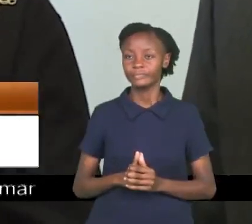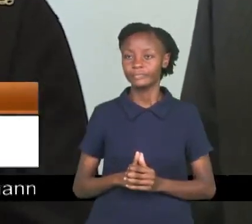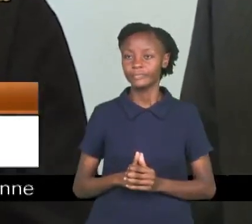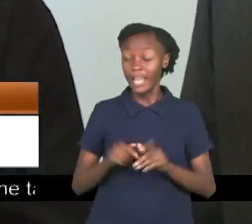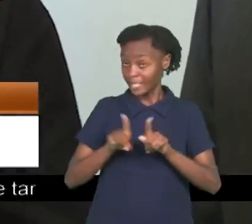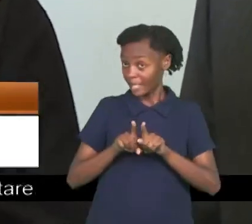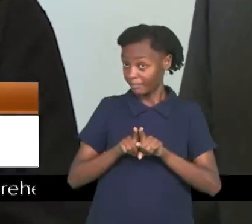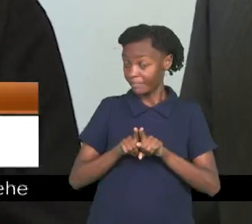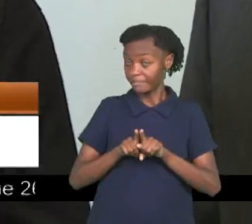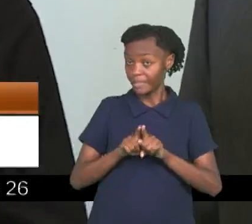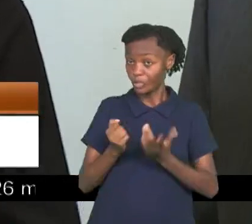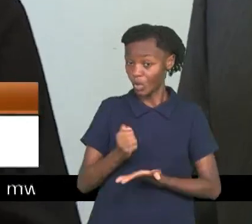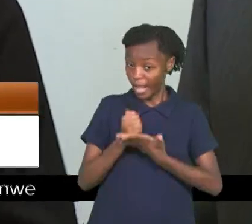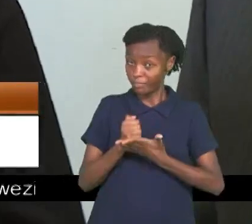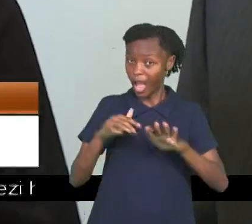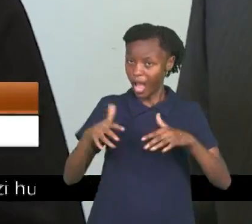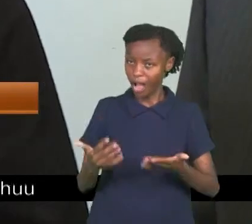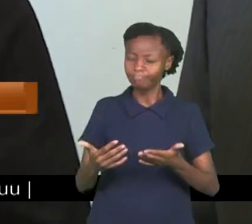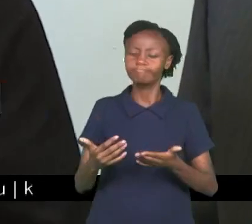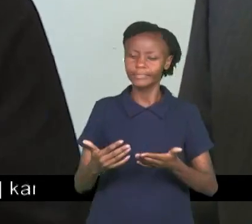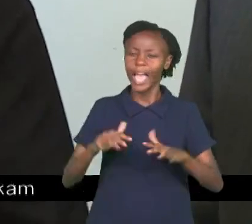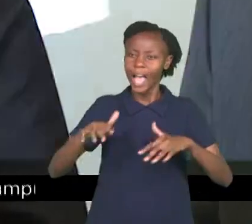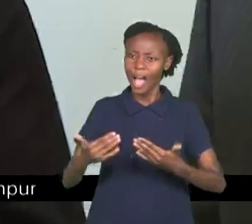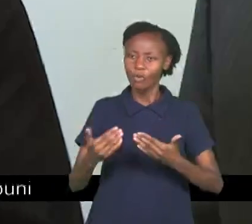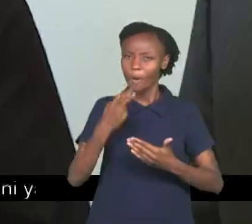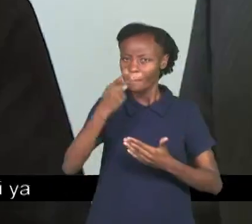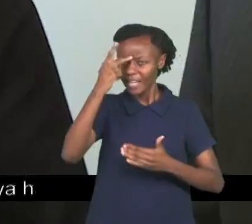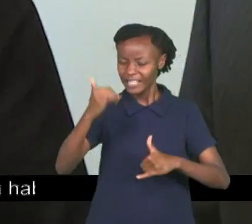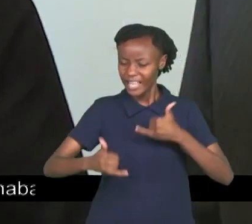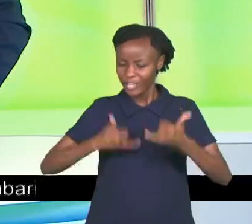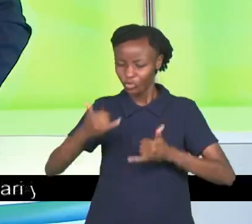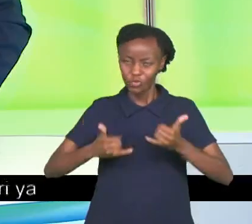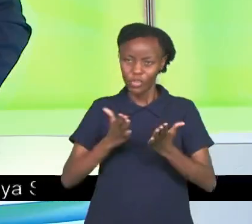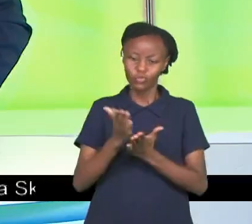and finally, to also look into the fun aspects of parenting that are enabled by technology.